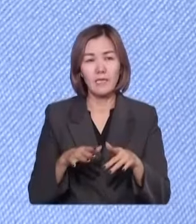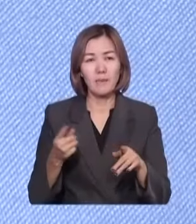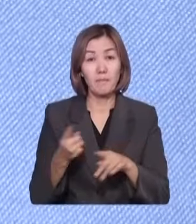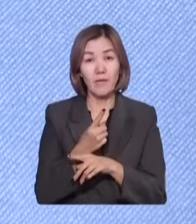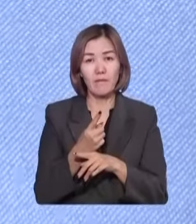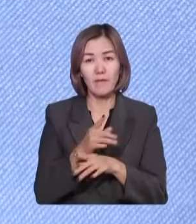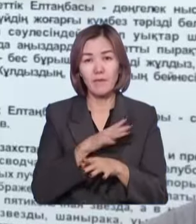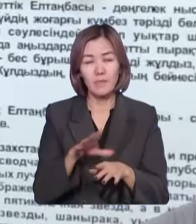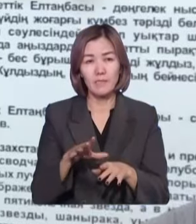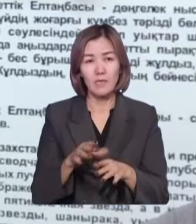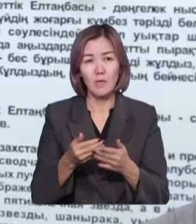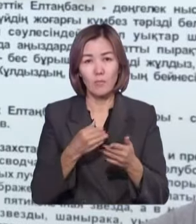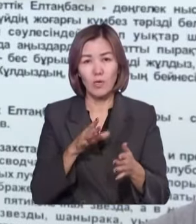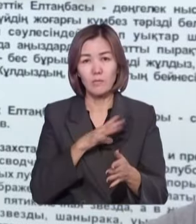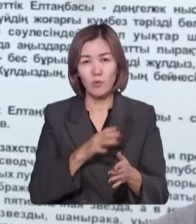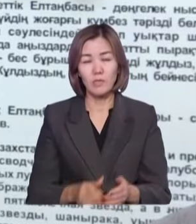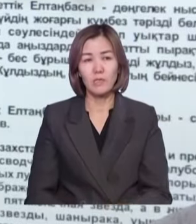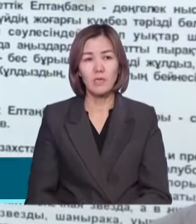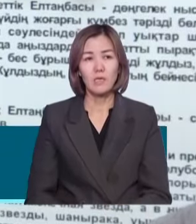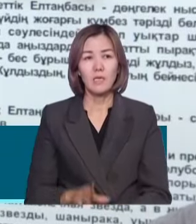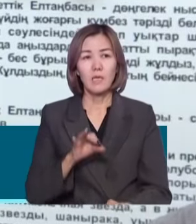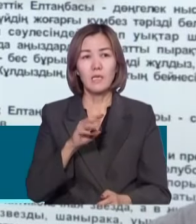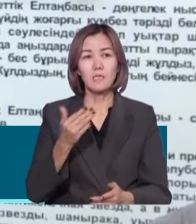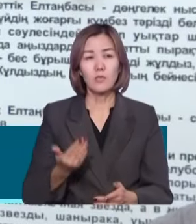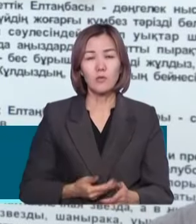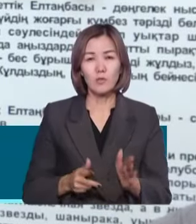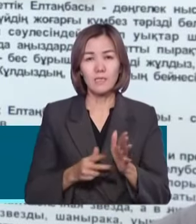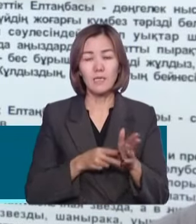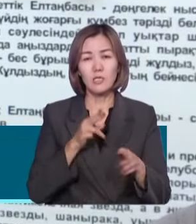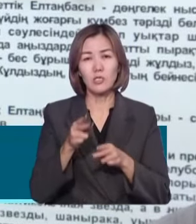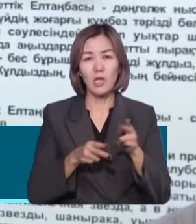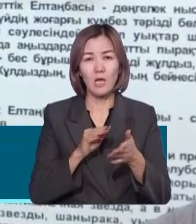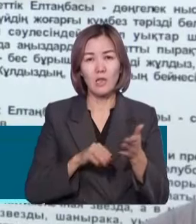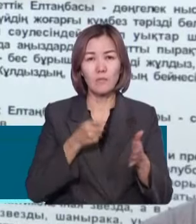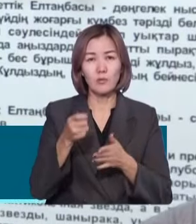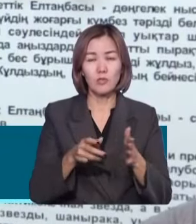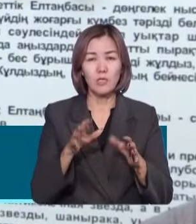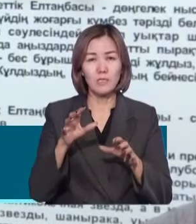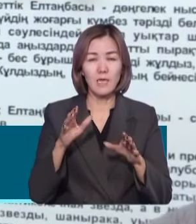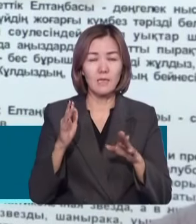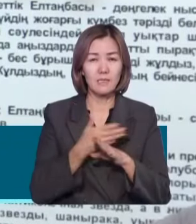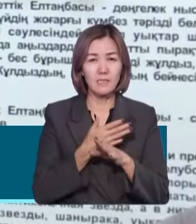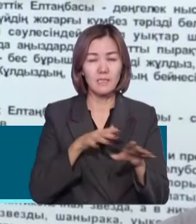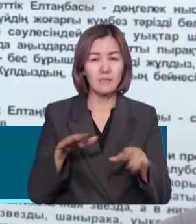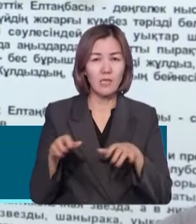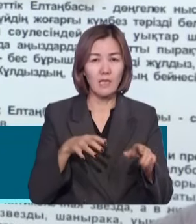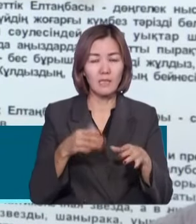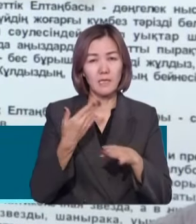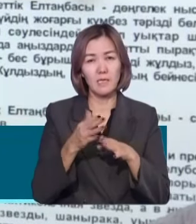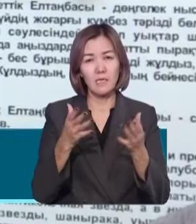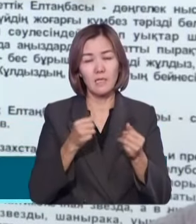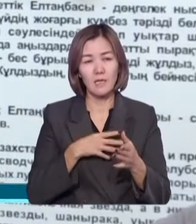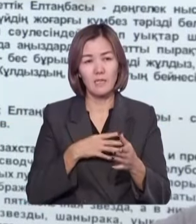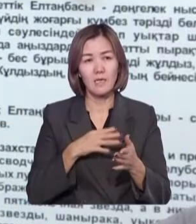алғашқысы емес дейді. Ескелді тұрғына қатысты 8 арыз түскен болатын. Яғни заңсыз несие рәсімдеу дерегі бойынша аталған